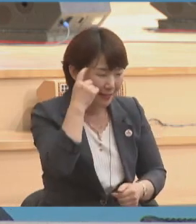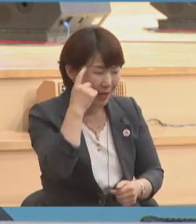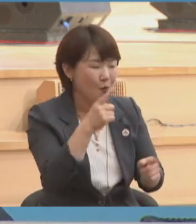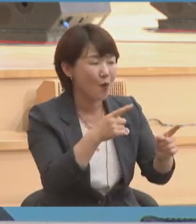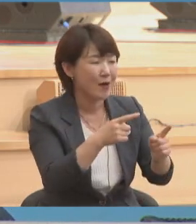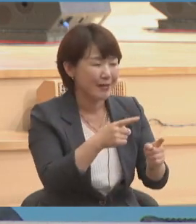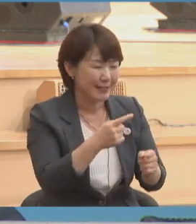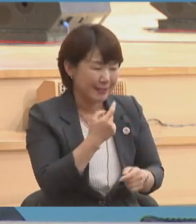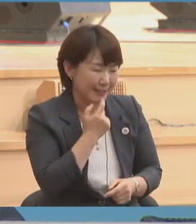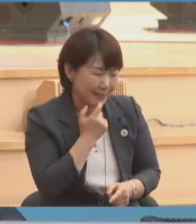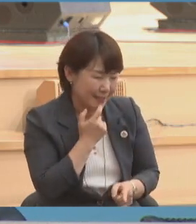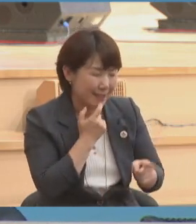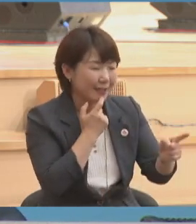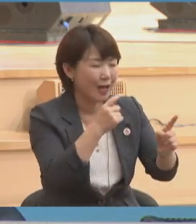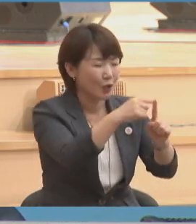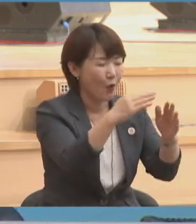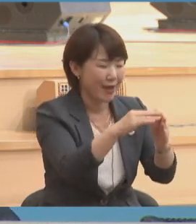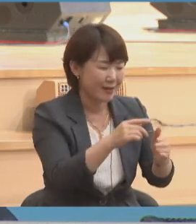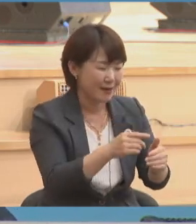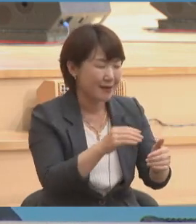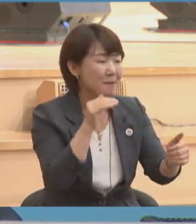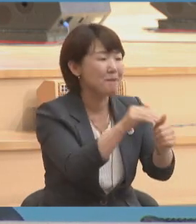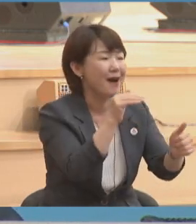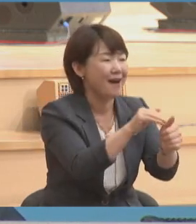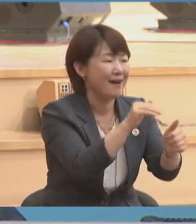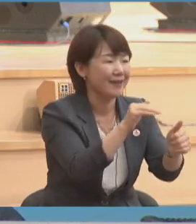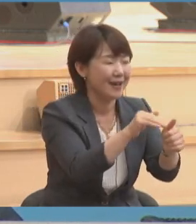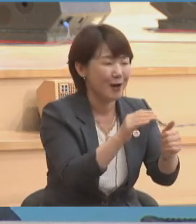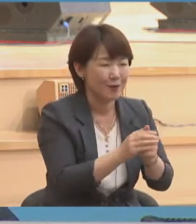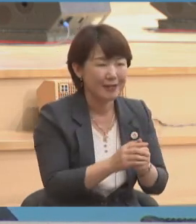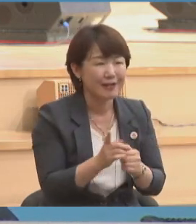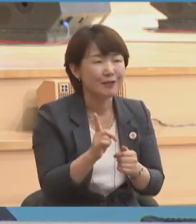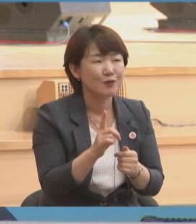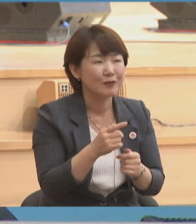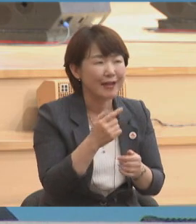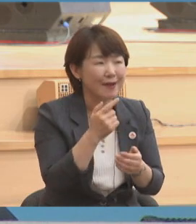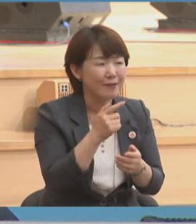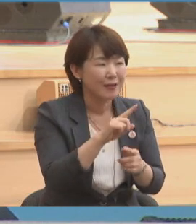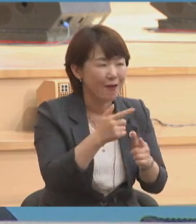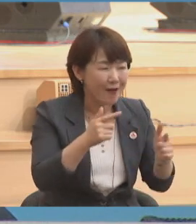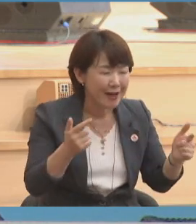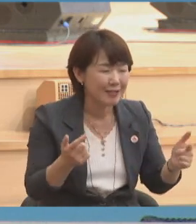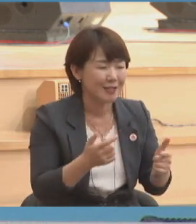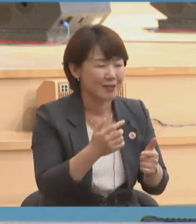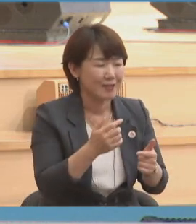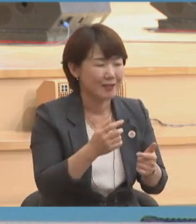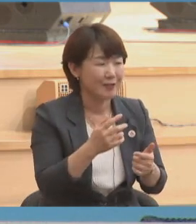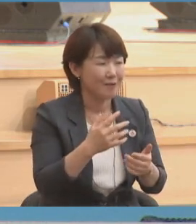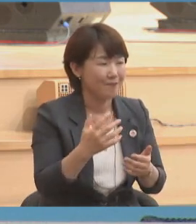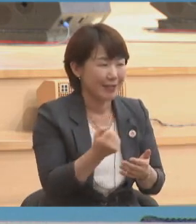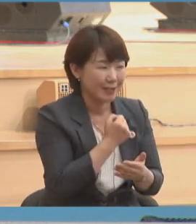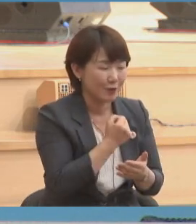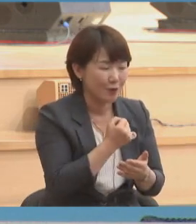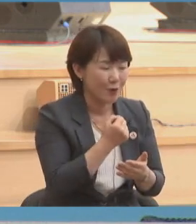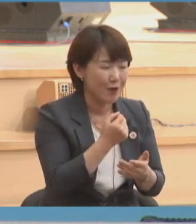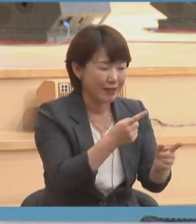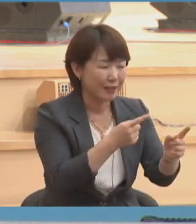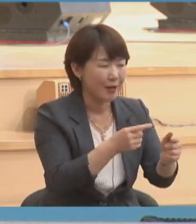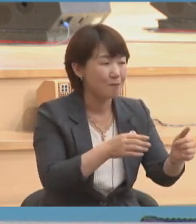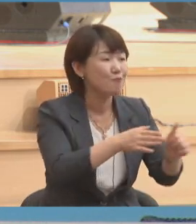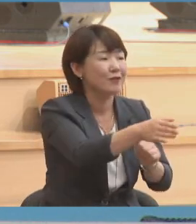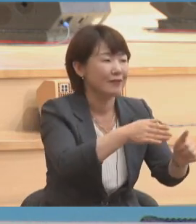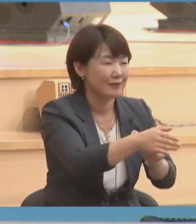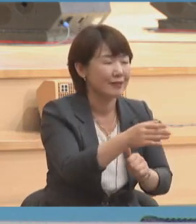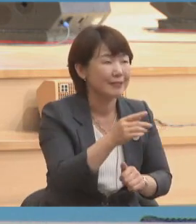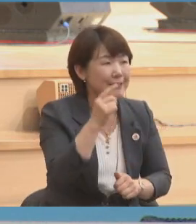기독교를 내가 방해하리라. 그것도 전략적으로 방해하리라. 아주 논리적으로 깨부수리라 마음을 먹고 상대를 알아야 무너뜨릴